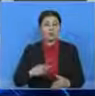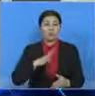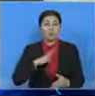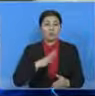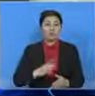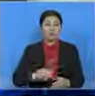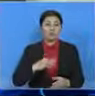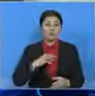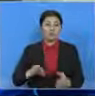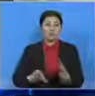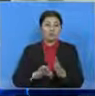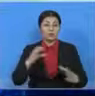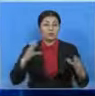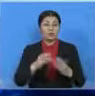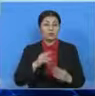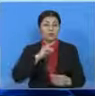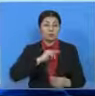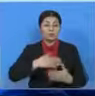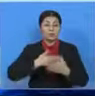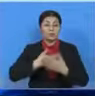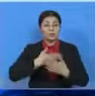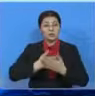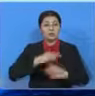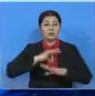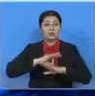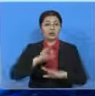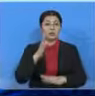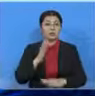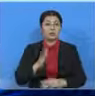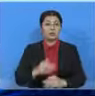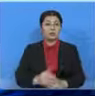уақытта учаскелерде жұмыс қарқынды. Дархан Мектепбай, Аманжол Айтмағамбетов, Ақтөбе телеарнасы.